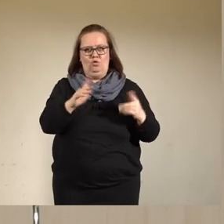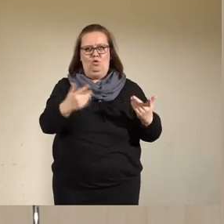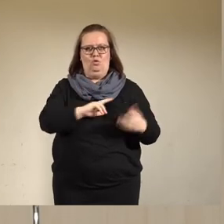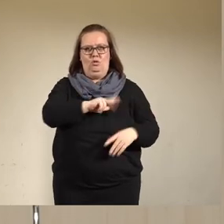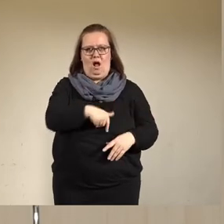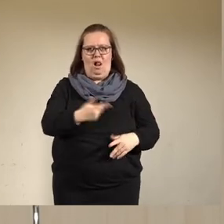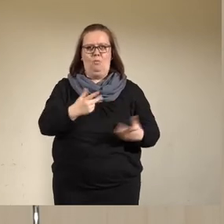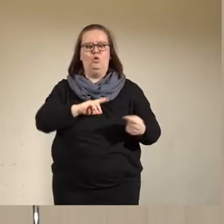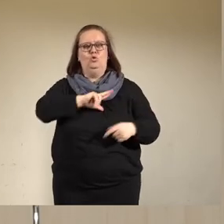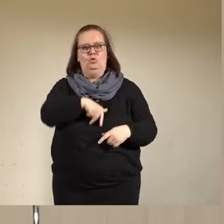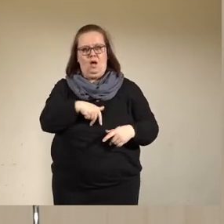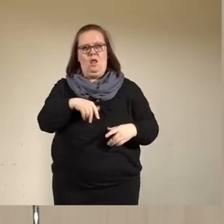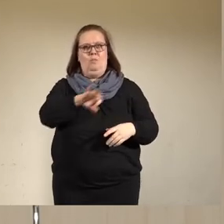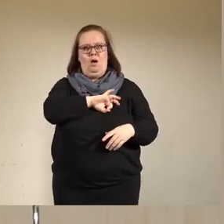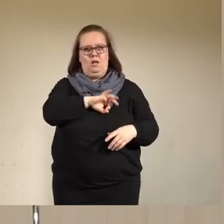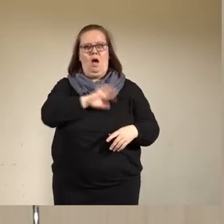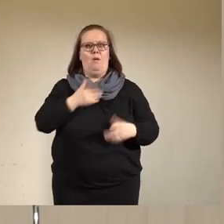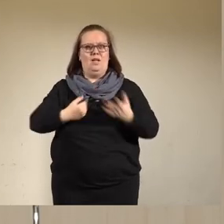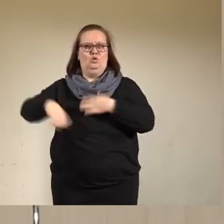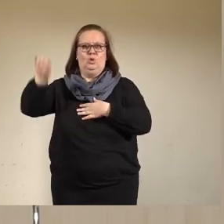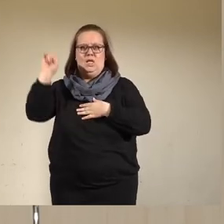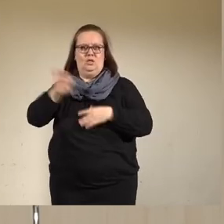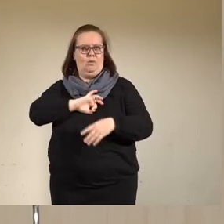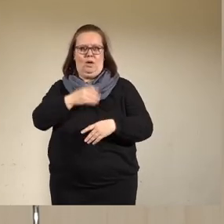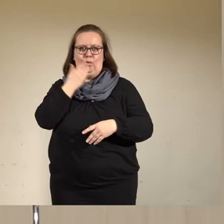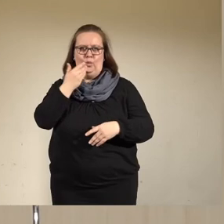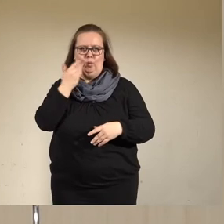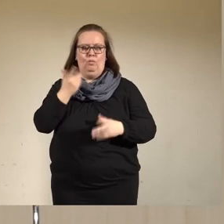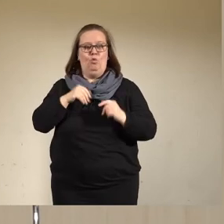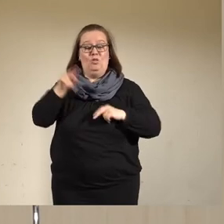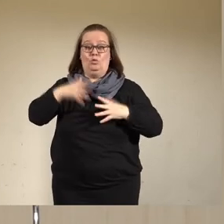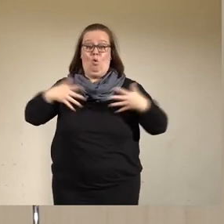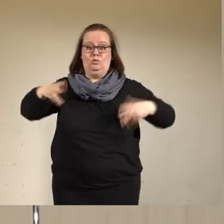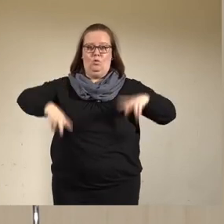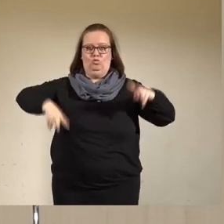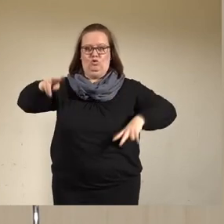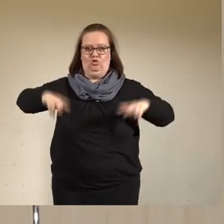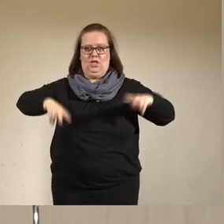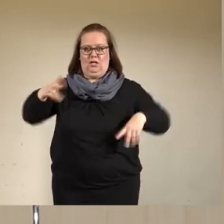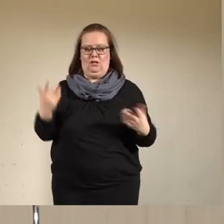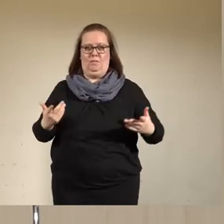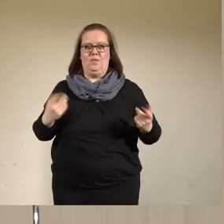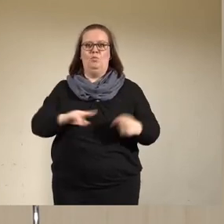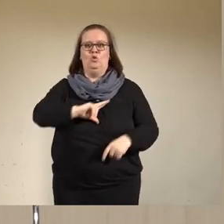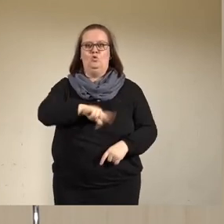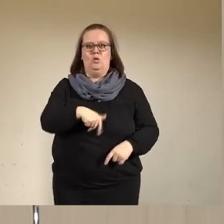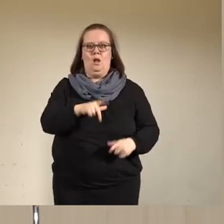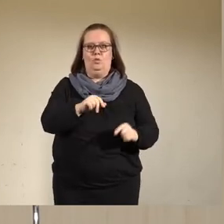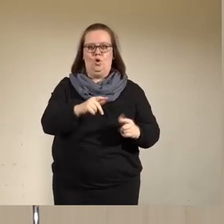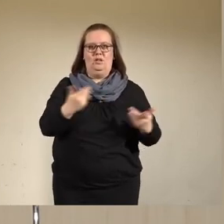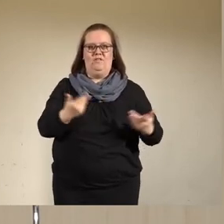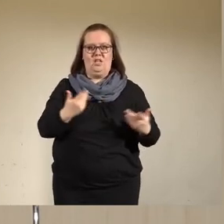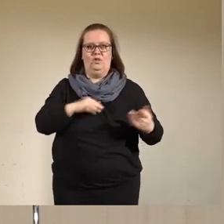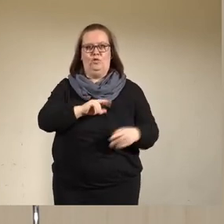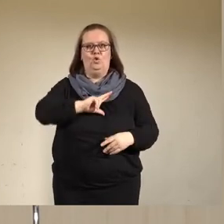Denn die AfD ist eine soziale Partei, aber keine sozialistische Partei. Da besteht ein großer Unterschied. Sozial heißt nämlich,